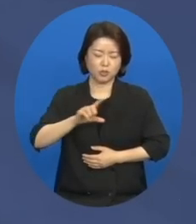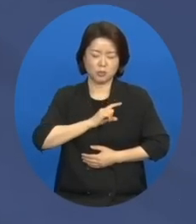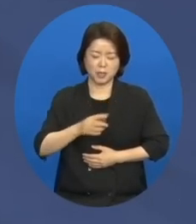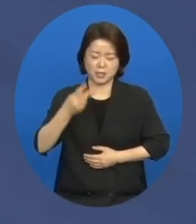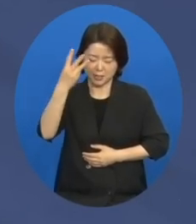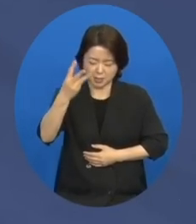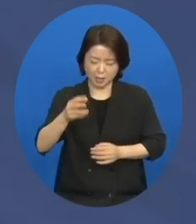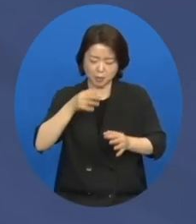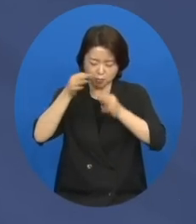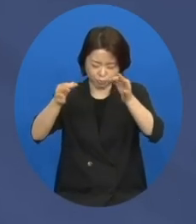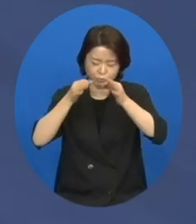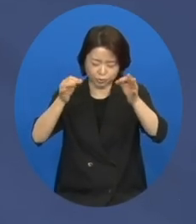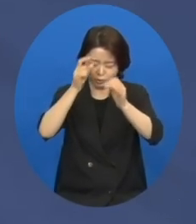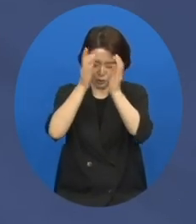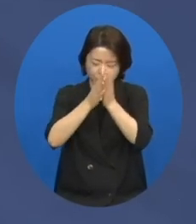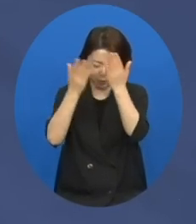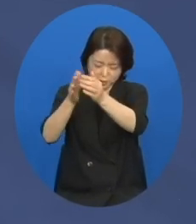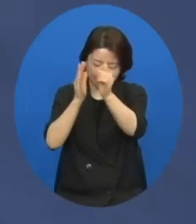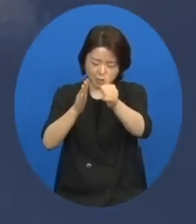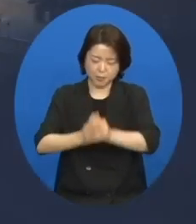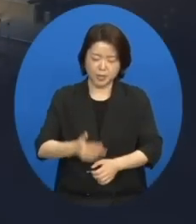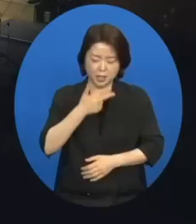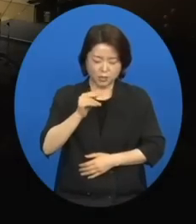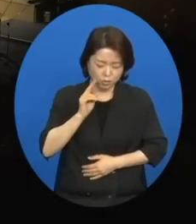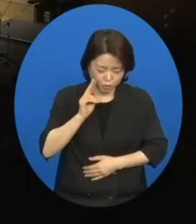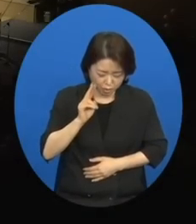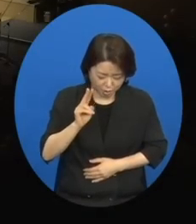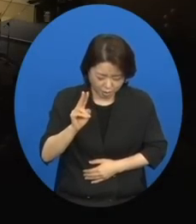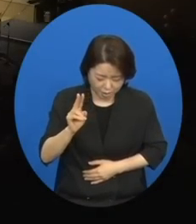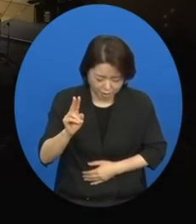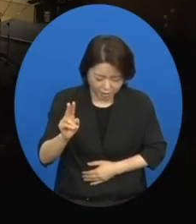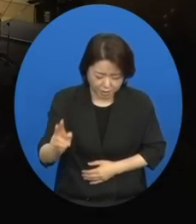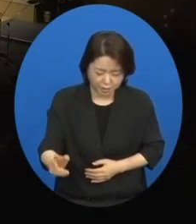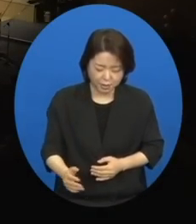부르짖고 기도하며 나아가도록 하겠습니다. 주여!